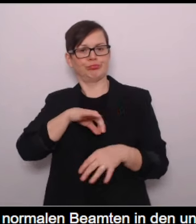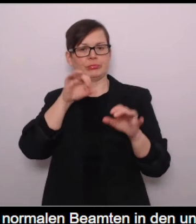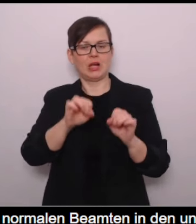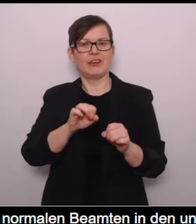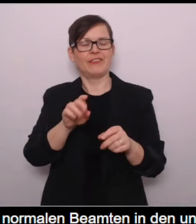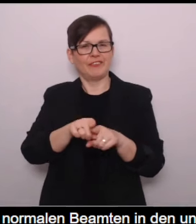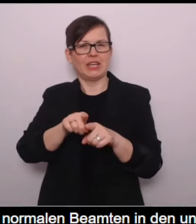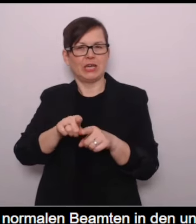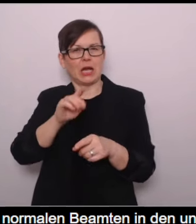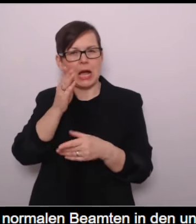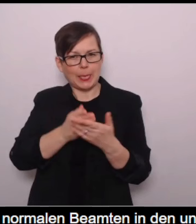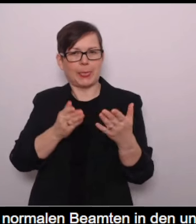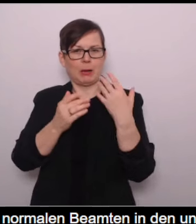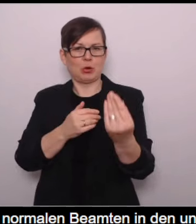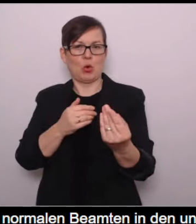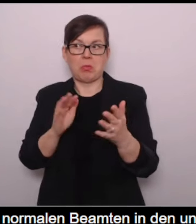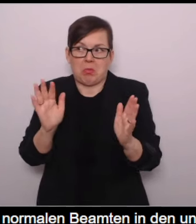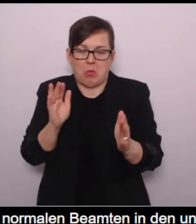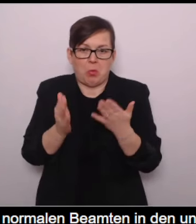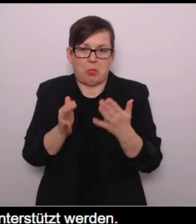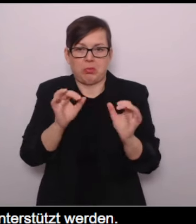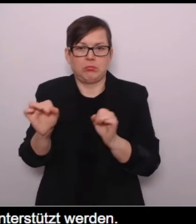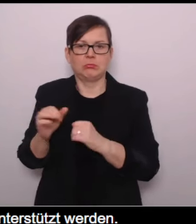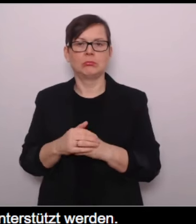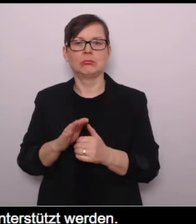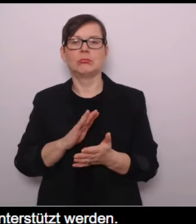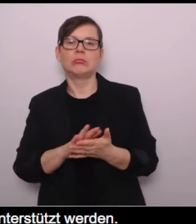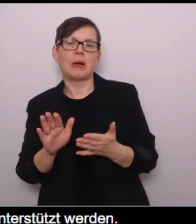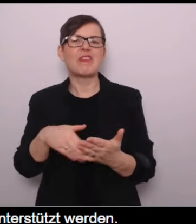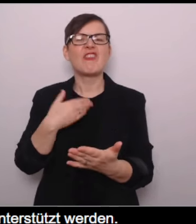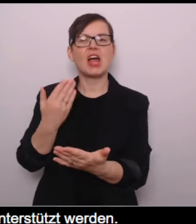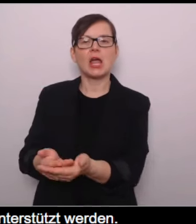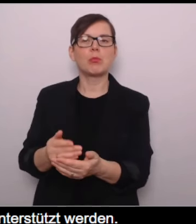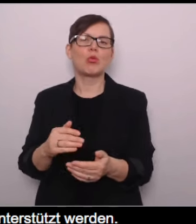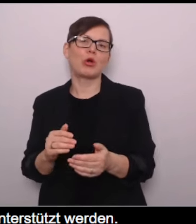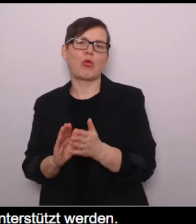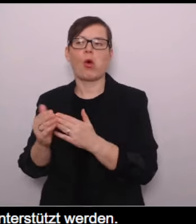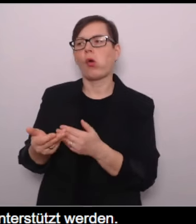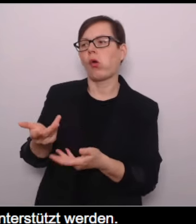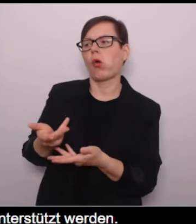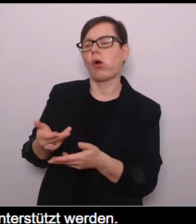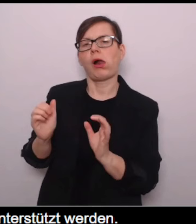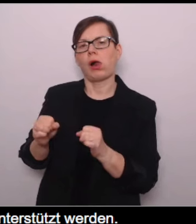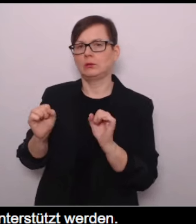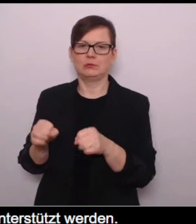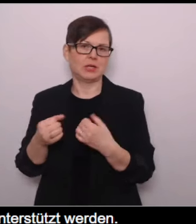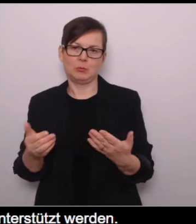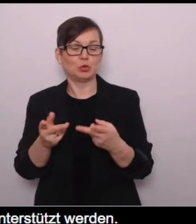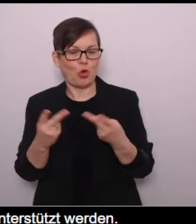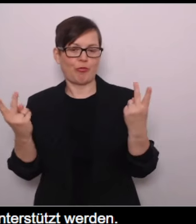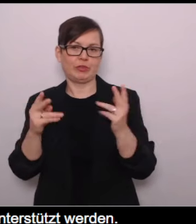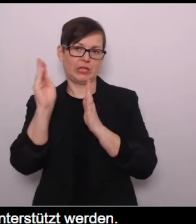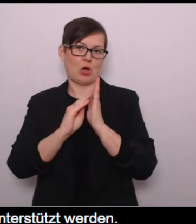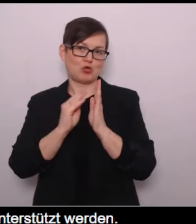auch juristisch in vielen Fällen gar nicht geht. Wir müssen diese Ausschreibungen in dieser Form machen. Können nicht hier einfach